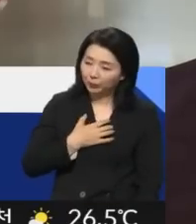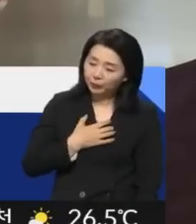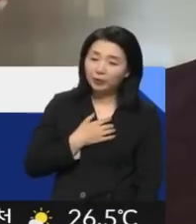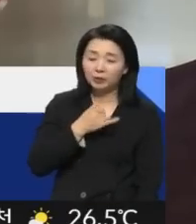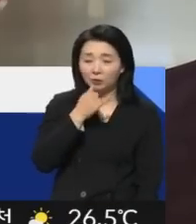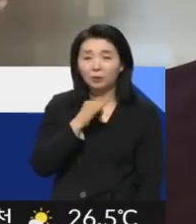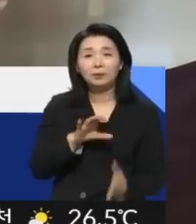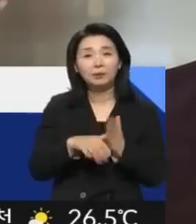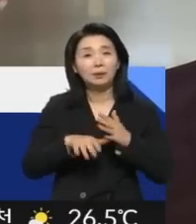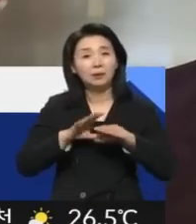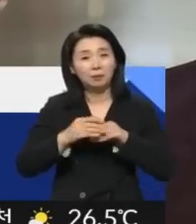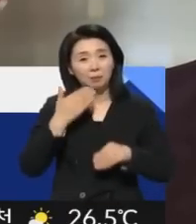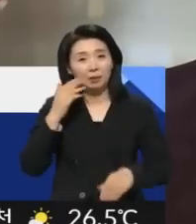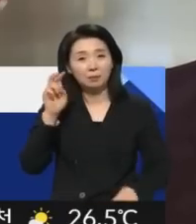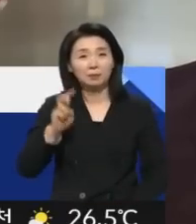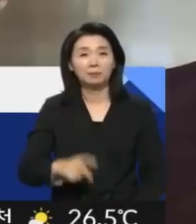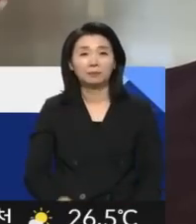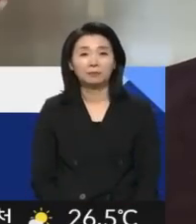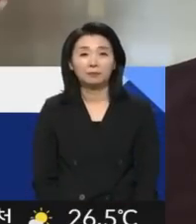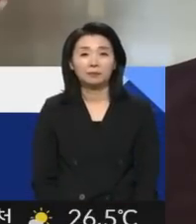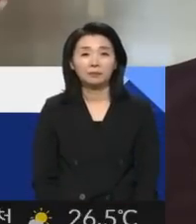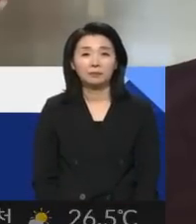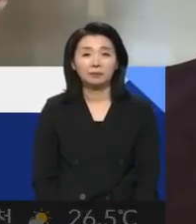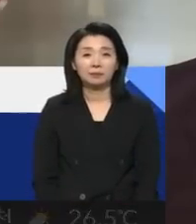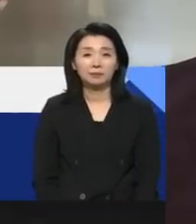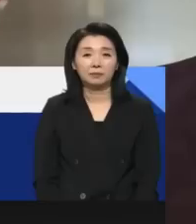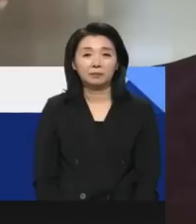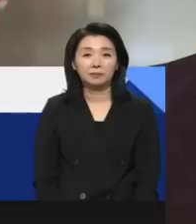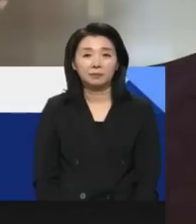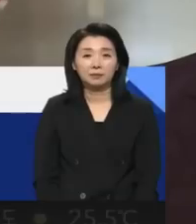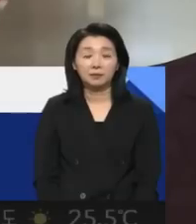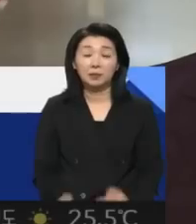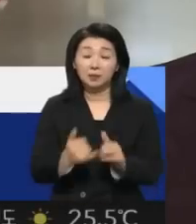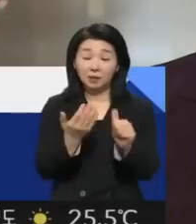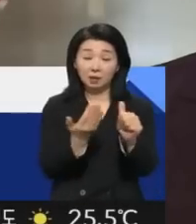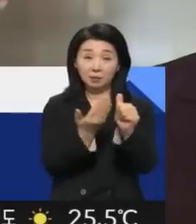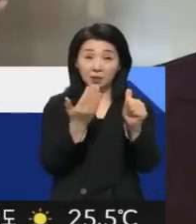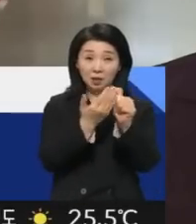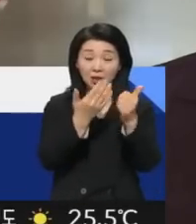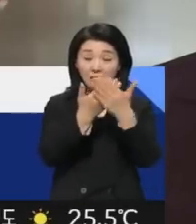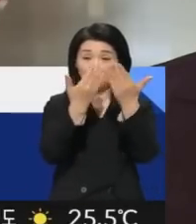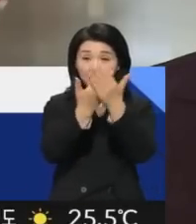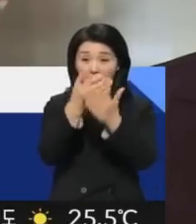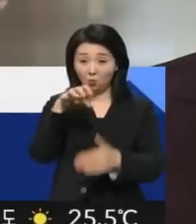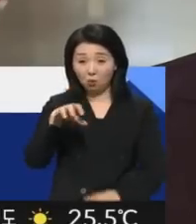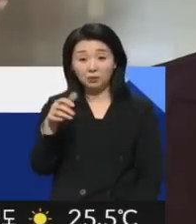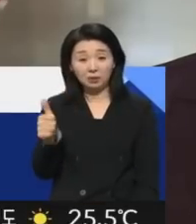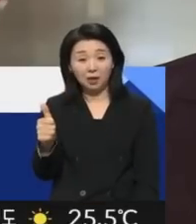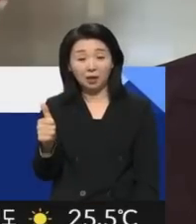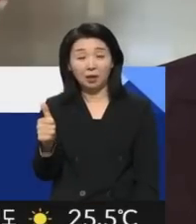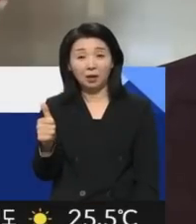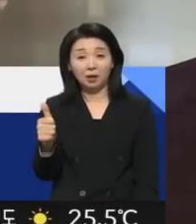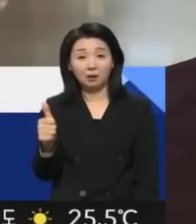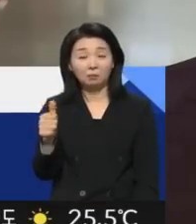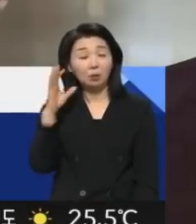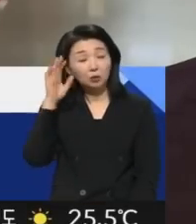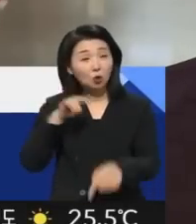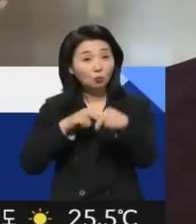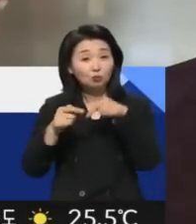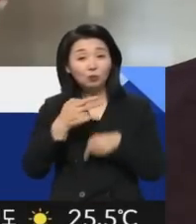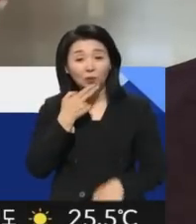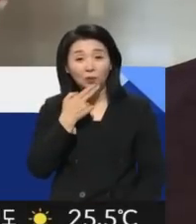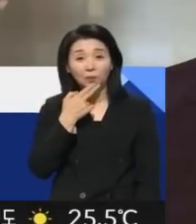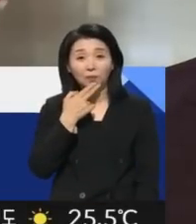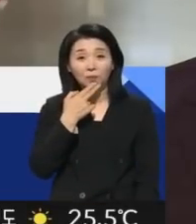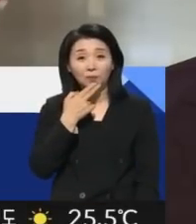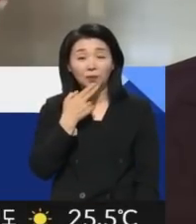부분 해소될 것이라고 생각을 합니다. 인재개발 원장은 뭐 청문회는 없지만은 그